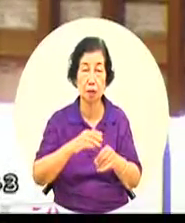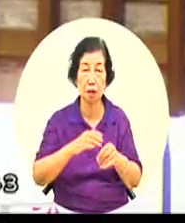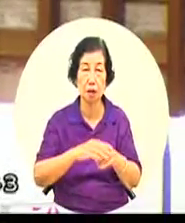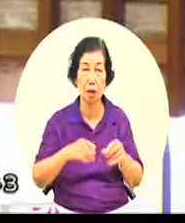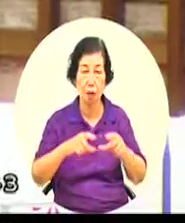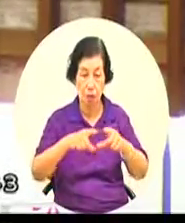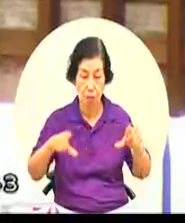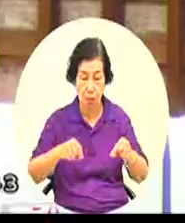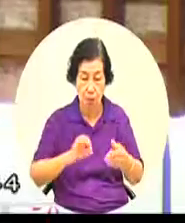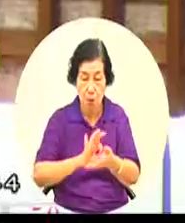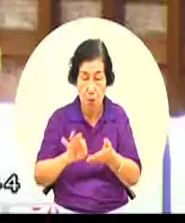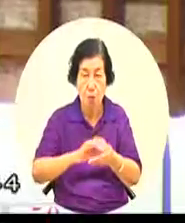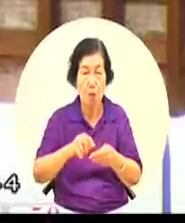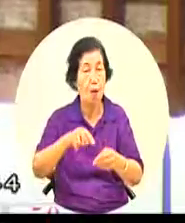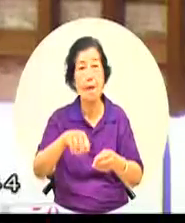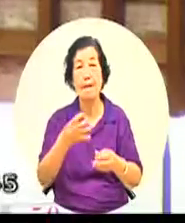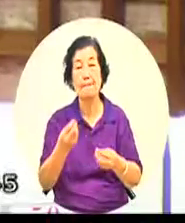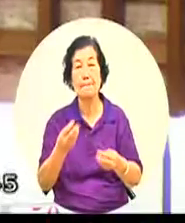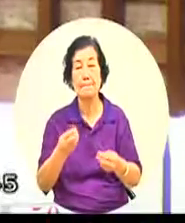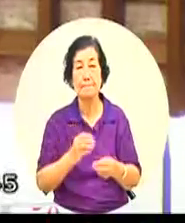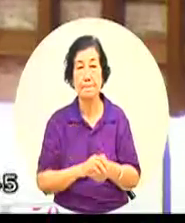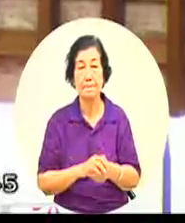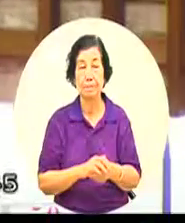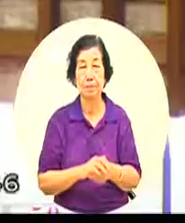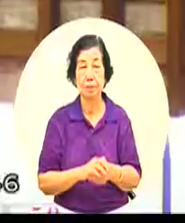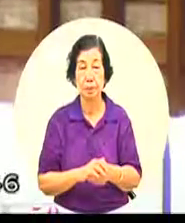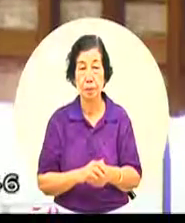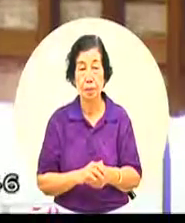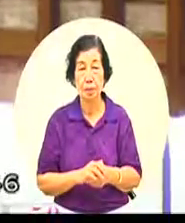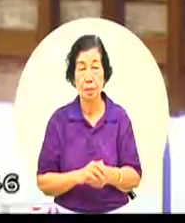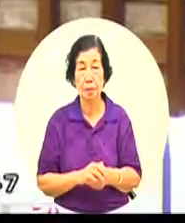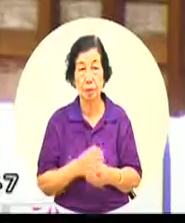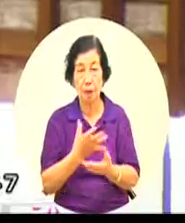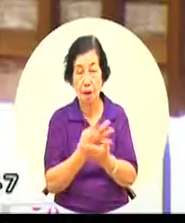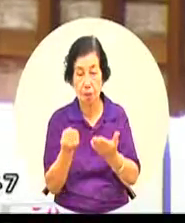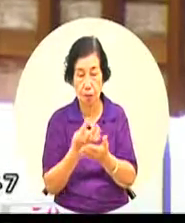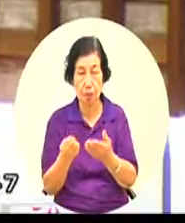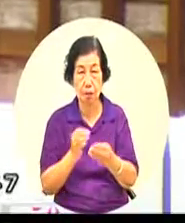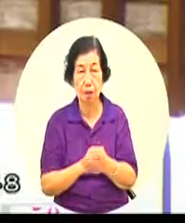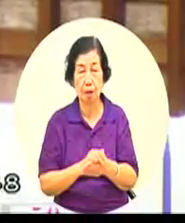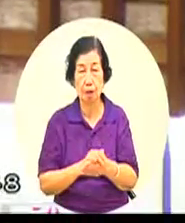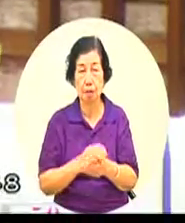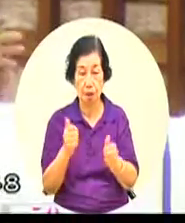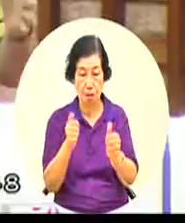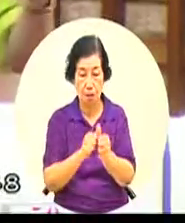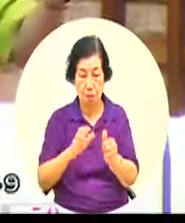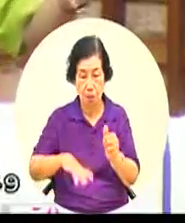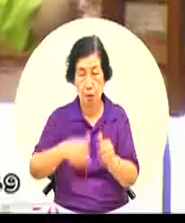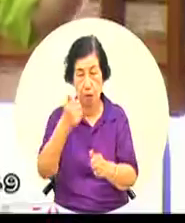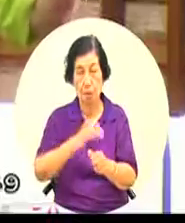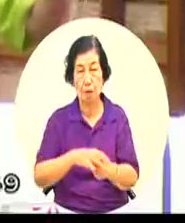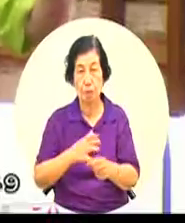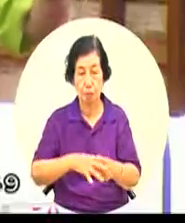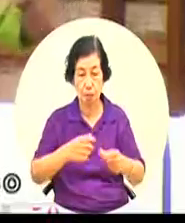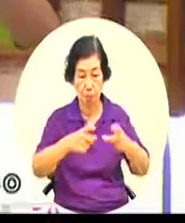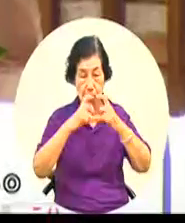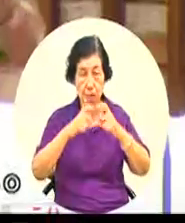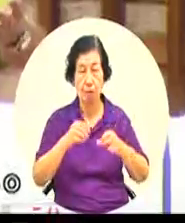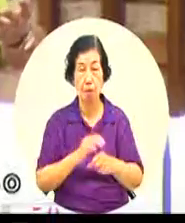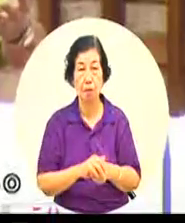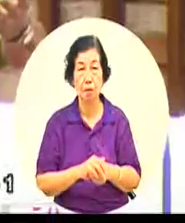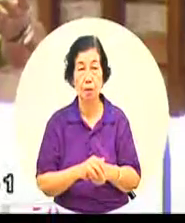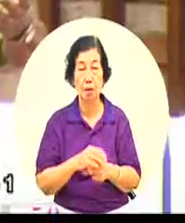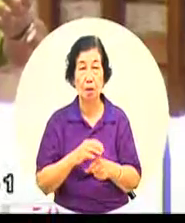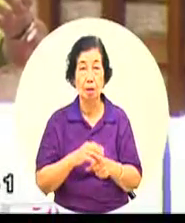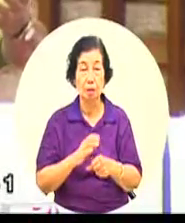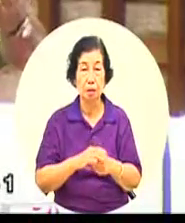几件我有请，迄阵副处长有跟我做一个回应啦，就是讲啊啦，就迄落，你标出去